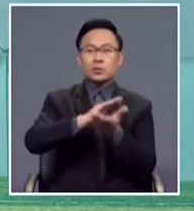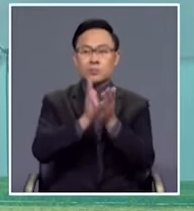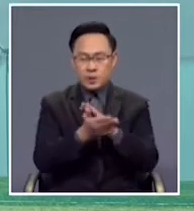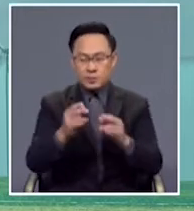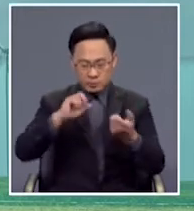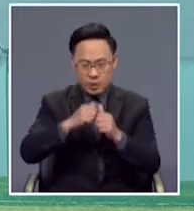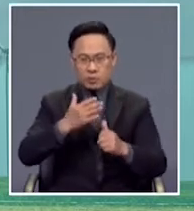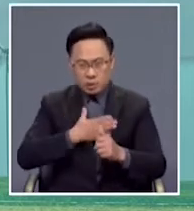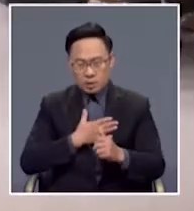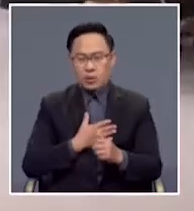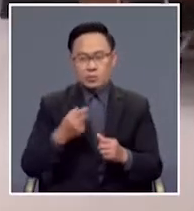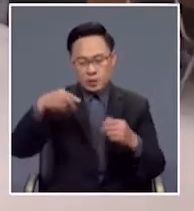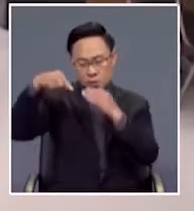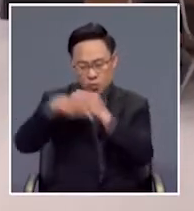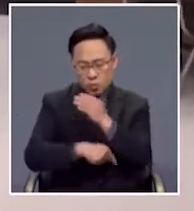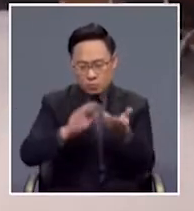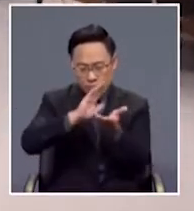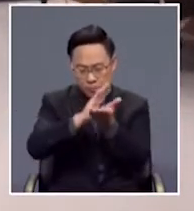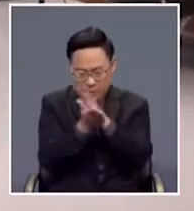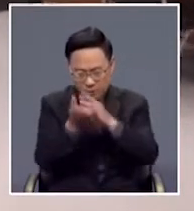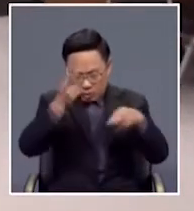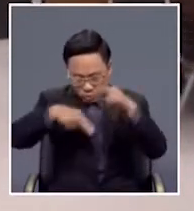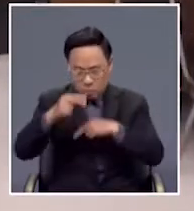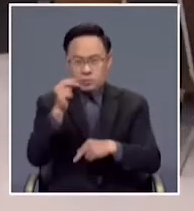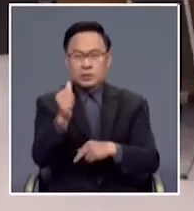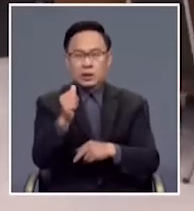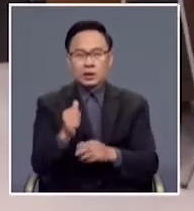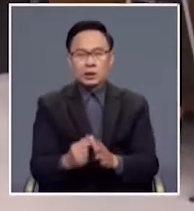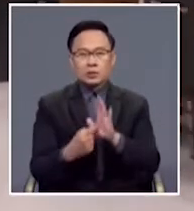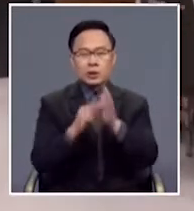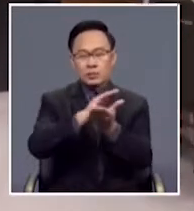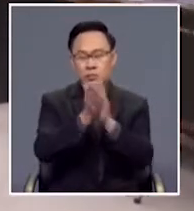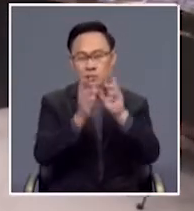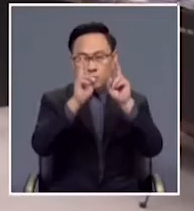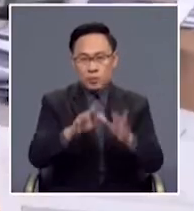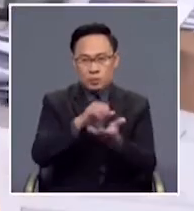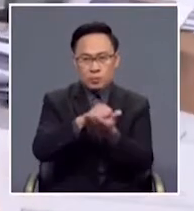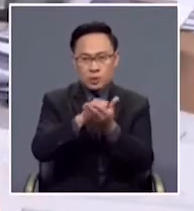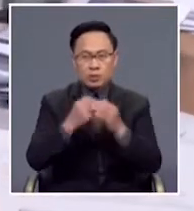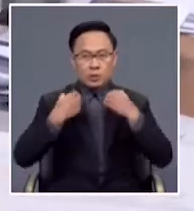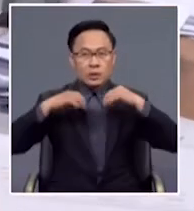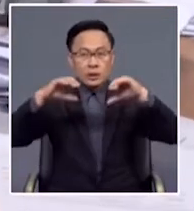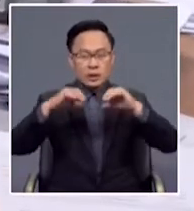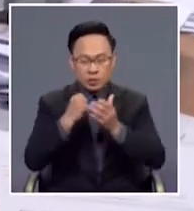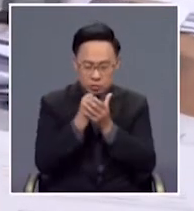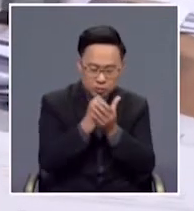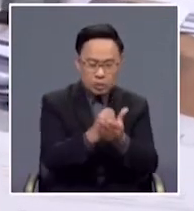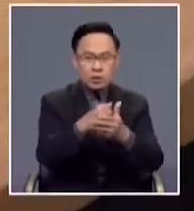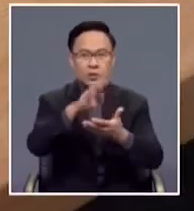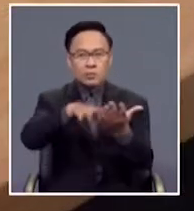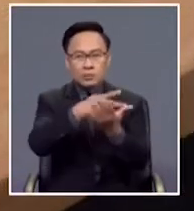ตรวจสอบได้ที่ไม่เพียงเน้นการปฏิรูประบบบริการของหน่วยงานราชการให้สามารถรองรับนโยบ